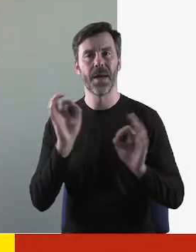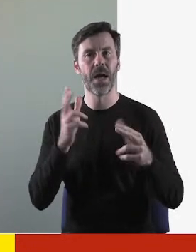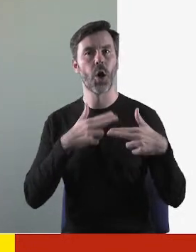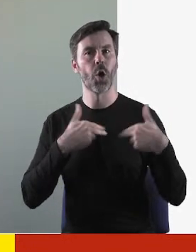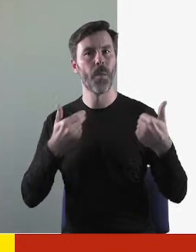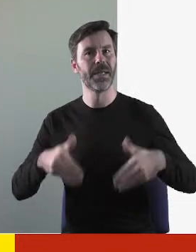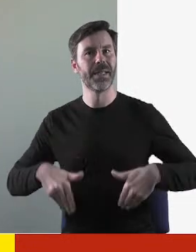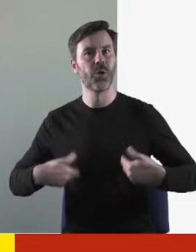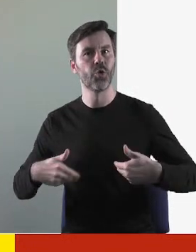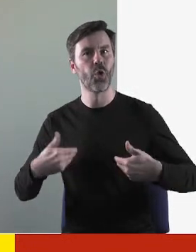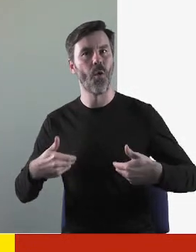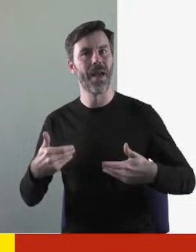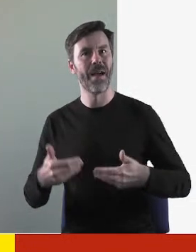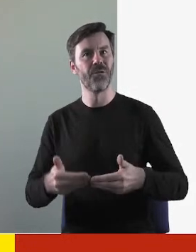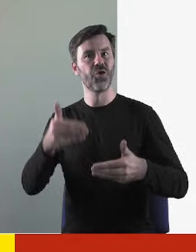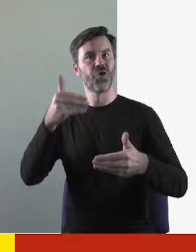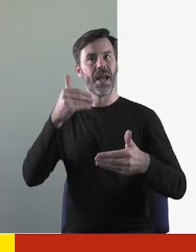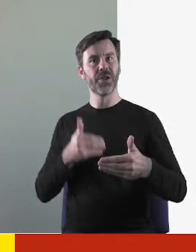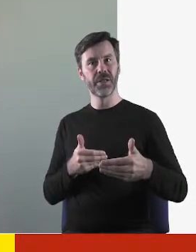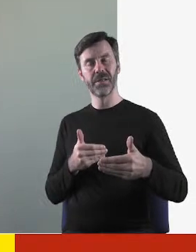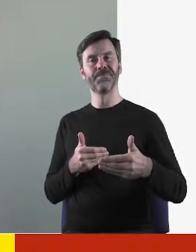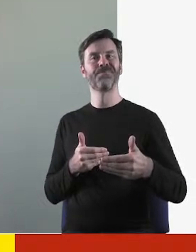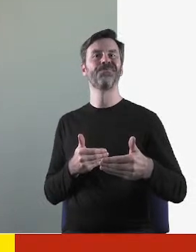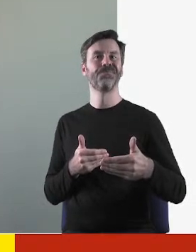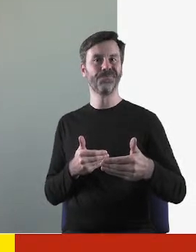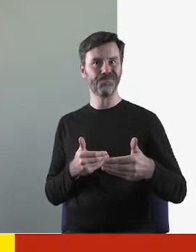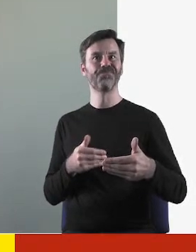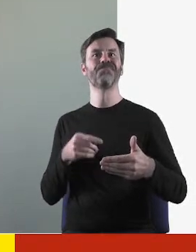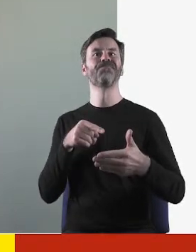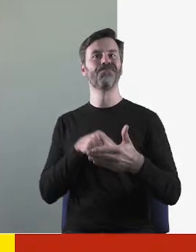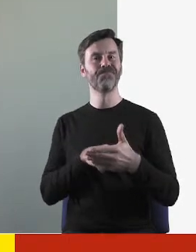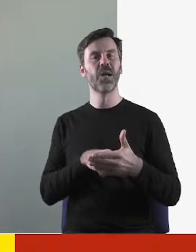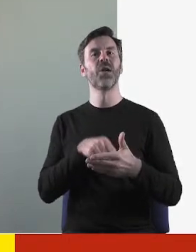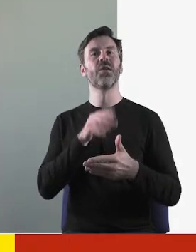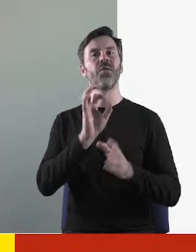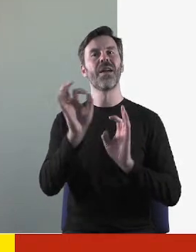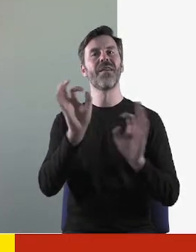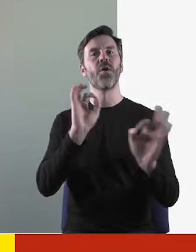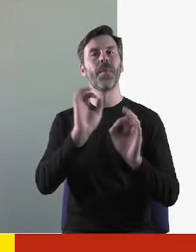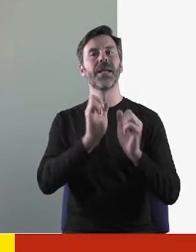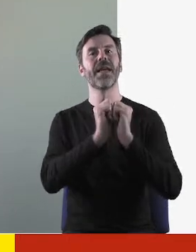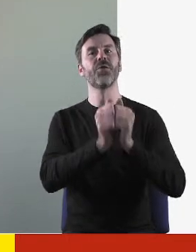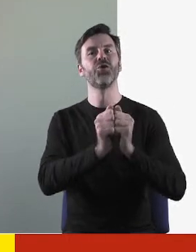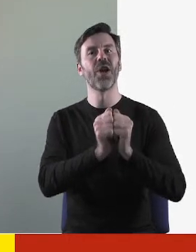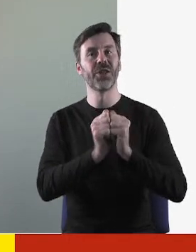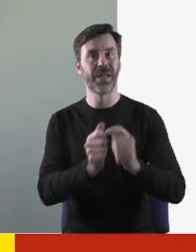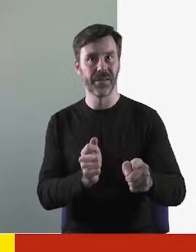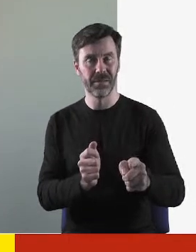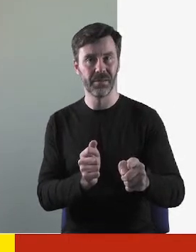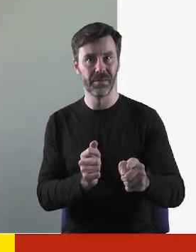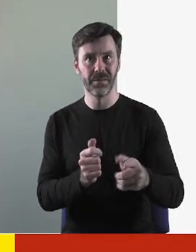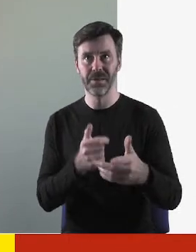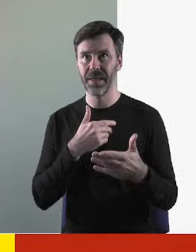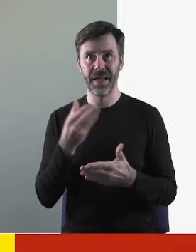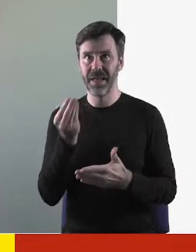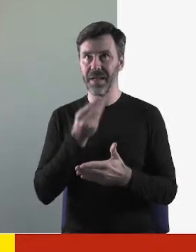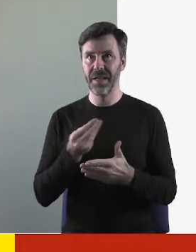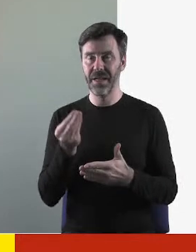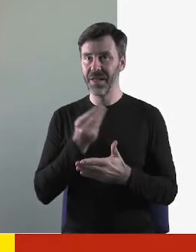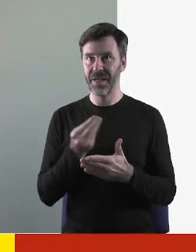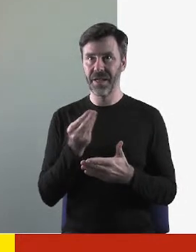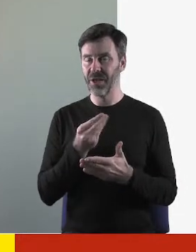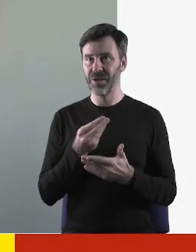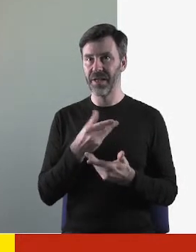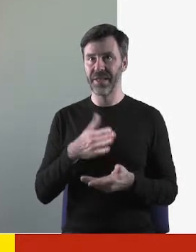Zdrowia, stąd też te dane dotyczą miesiąca września, dlatego że nie zdążyliśmy po prostu